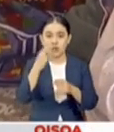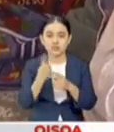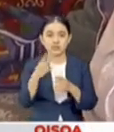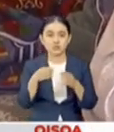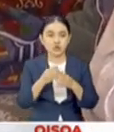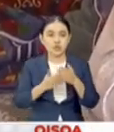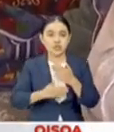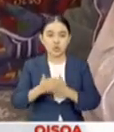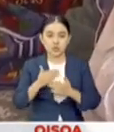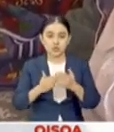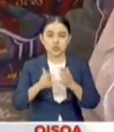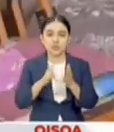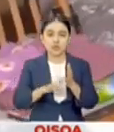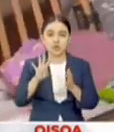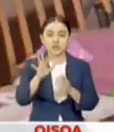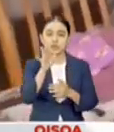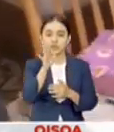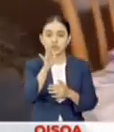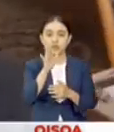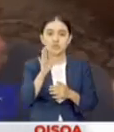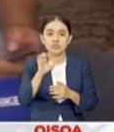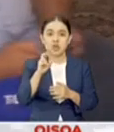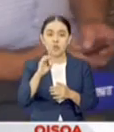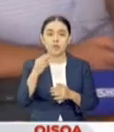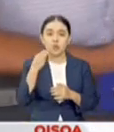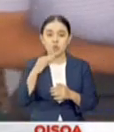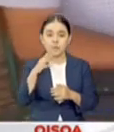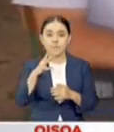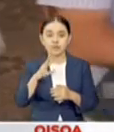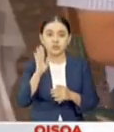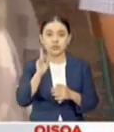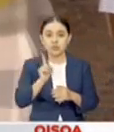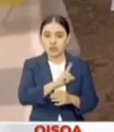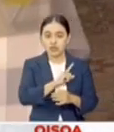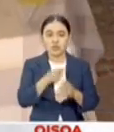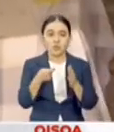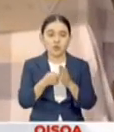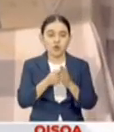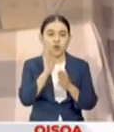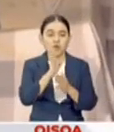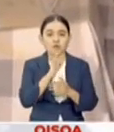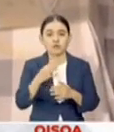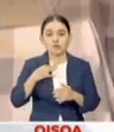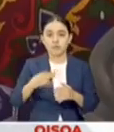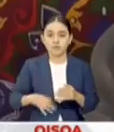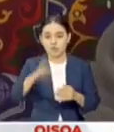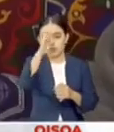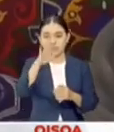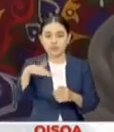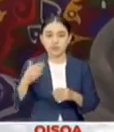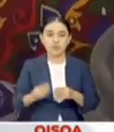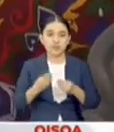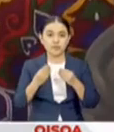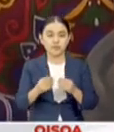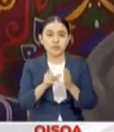ikkinchi guruh nogironi, 84 yoshli Salomat xola Maqsudovaning yolg'iz boquvchisi. Ona va bola davlat tomonidan